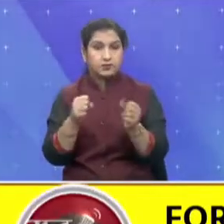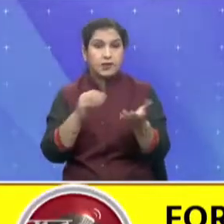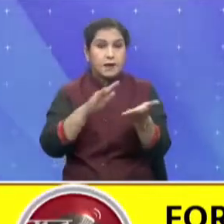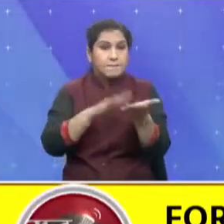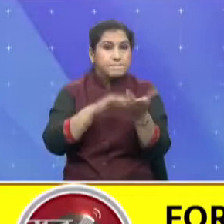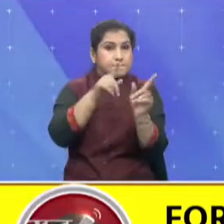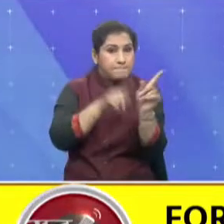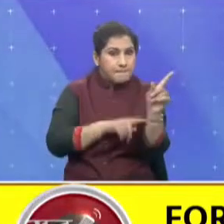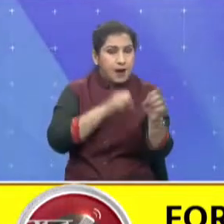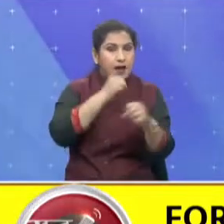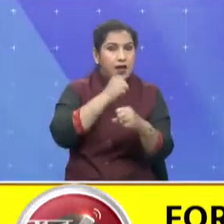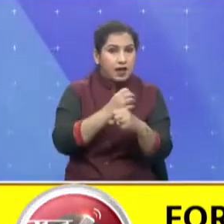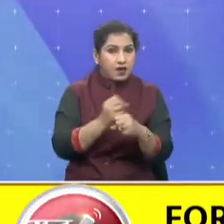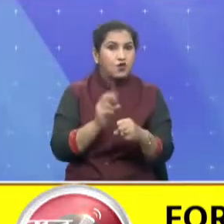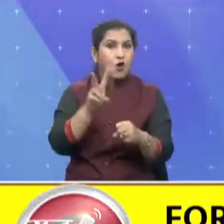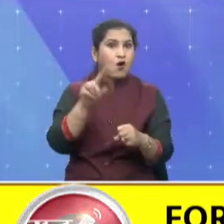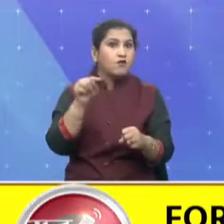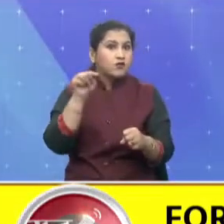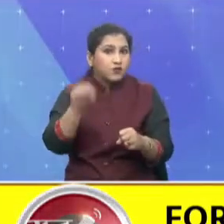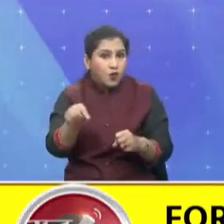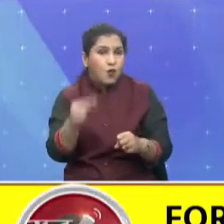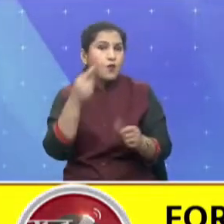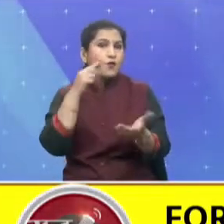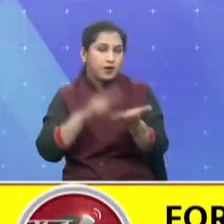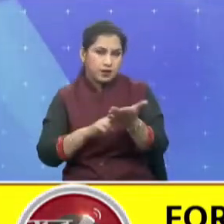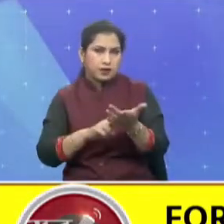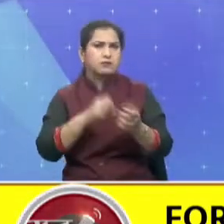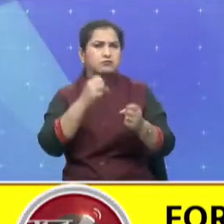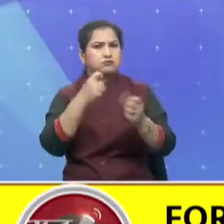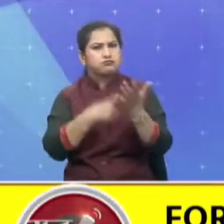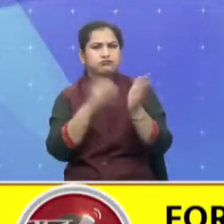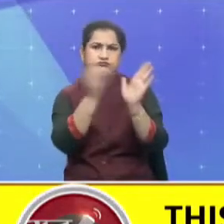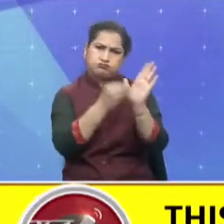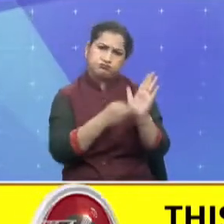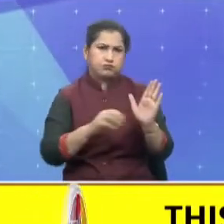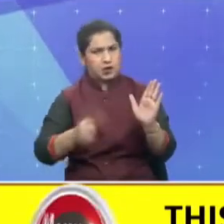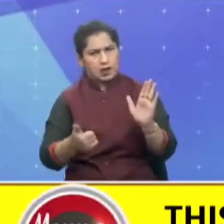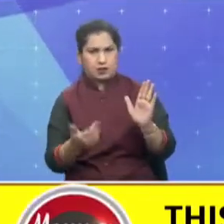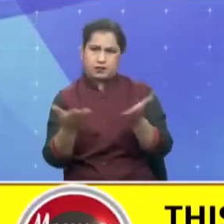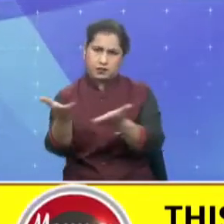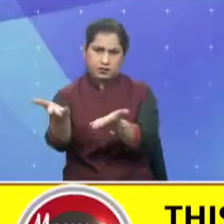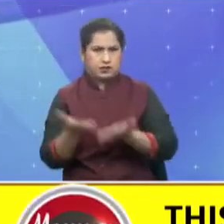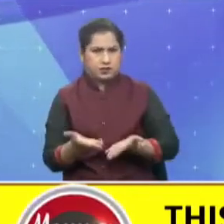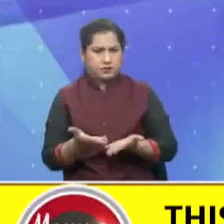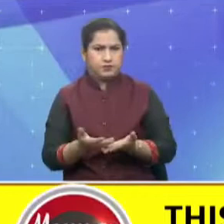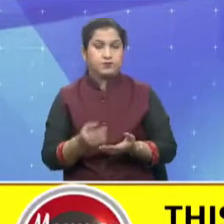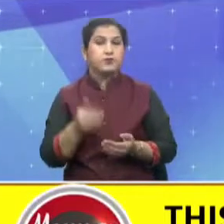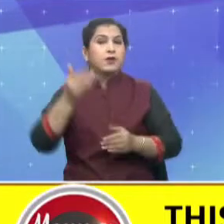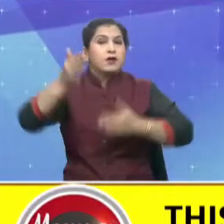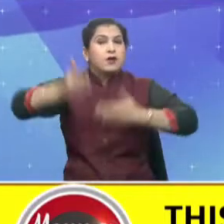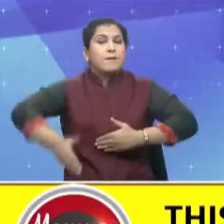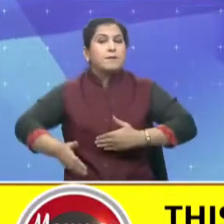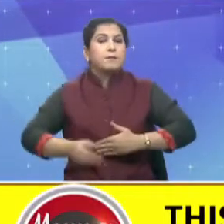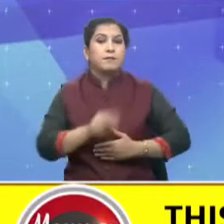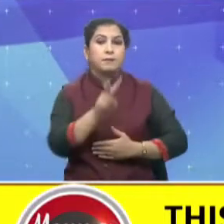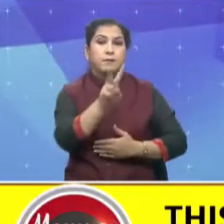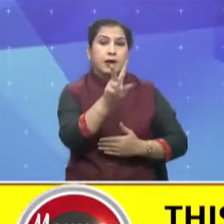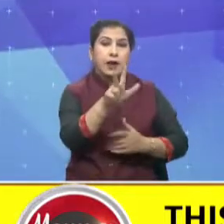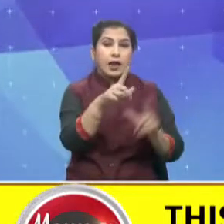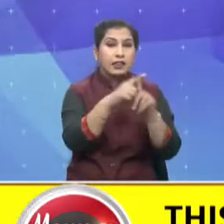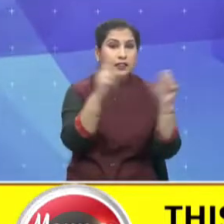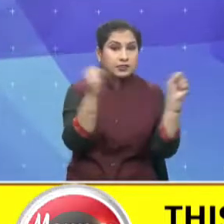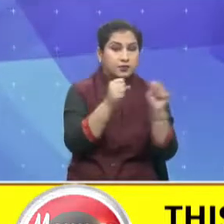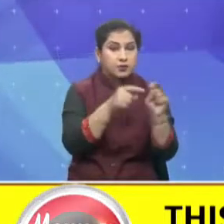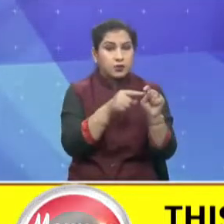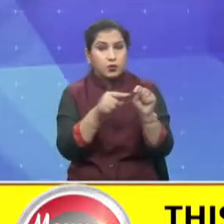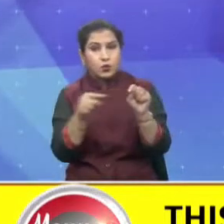mygov.in पर रजिस्ट्रेशन भी शुरू होने जा रहा है। ये रजिस्ट्रेशन 28 दिसंबर से 20 जनवरी तक